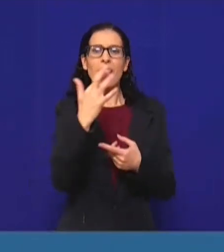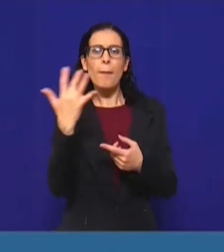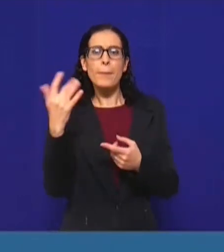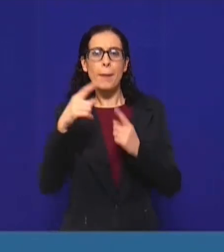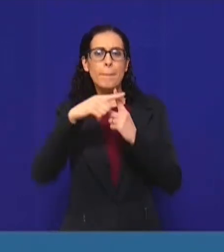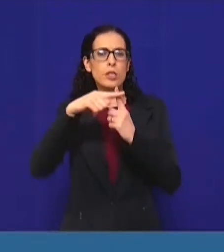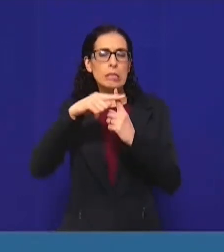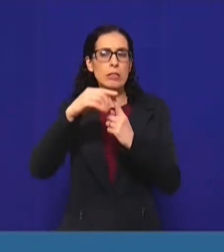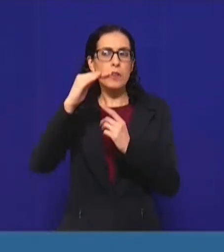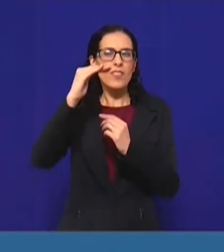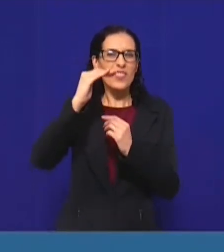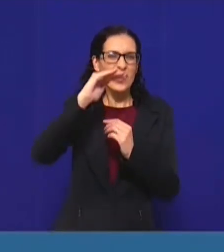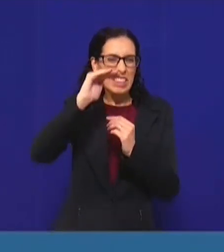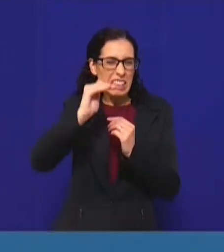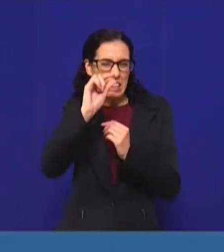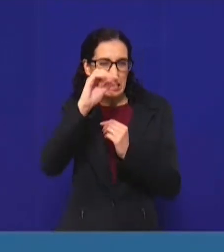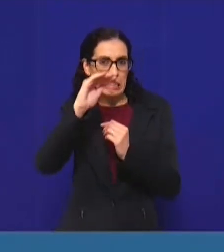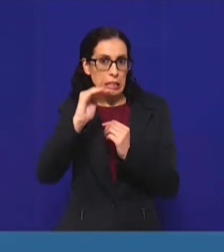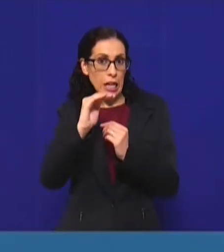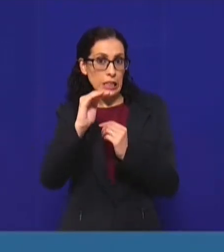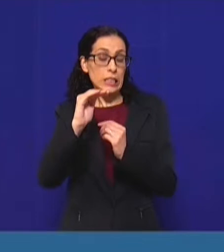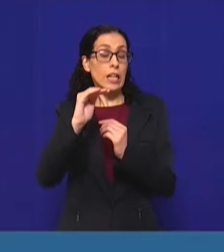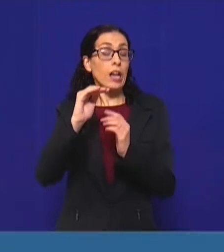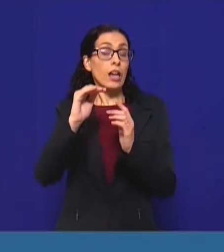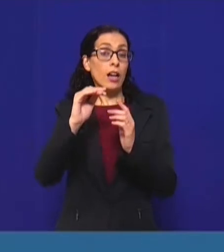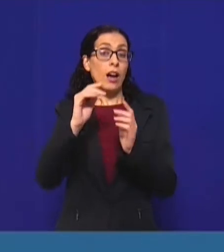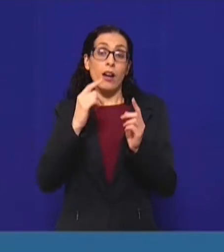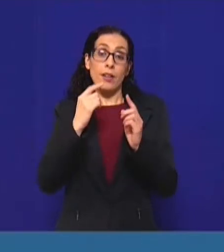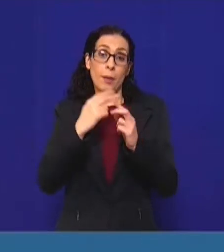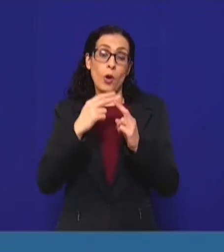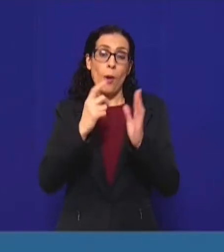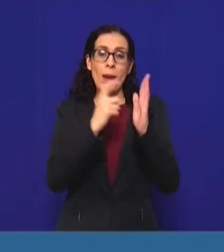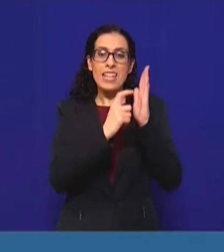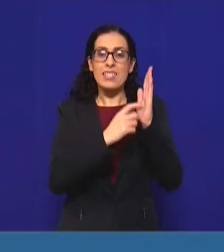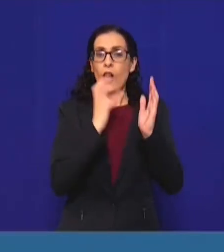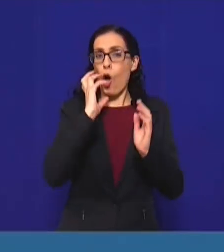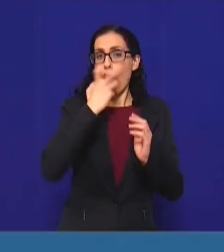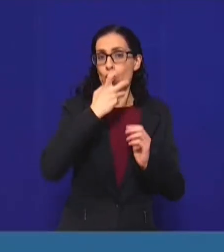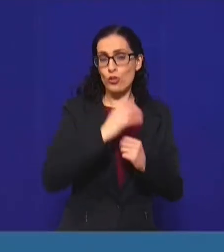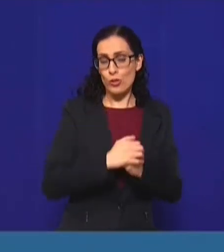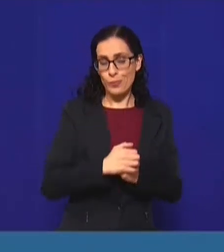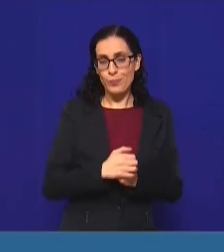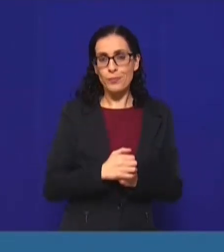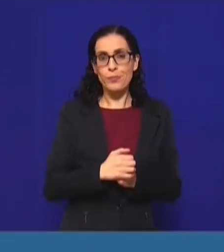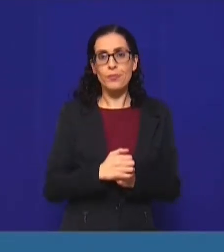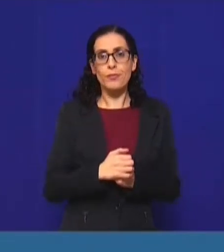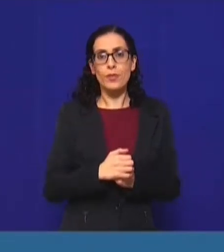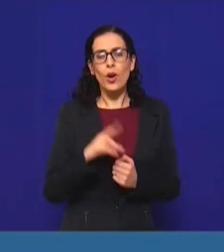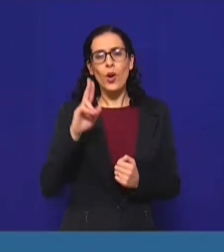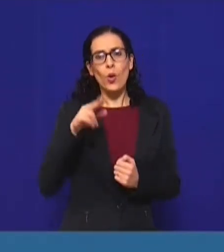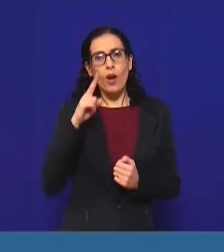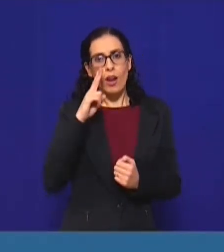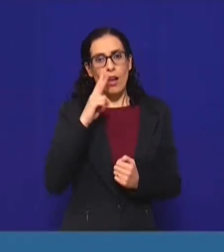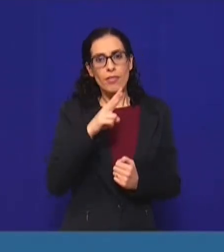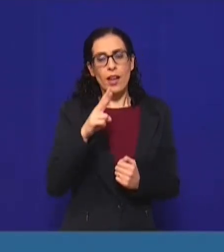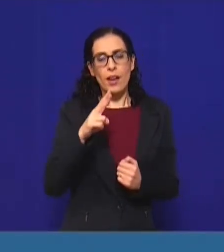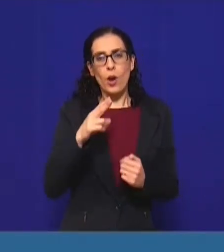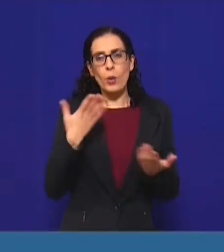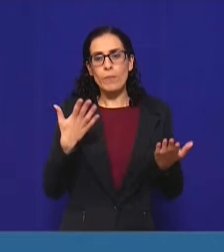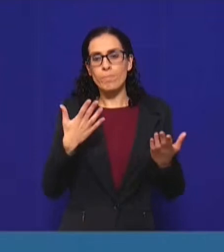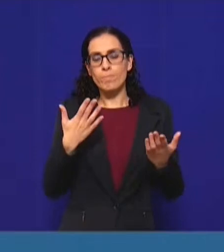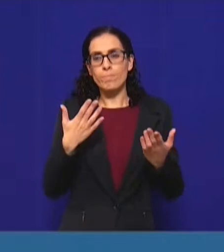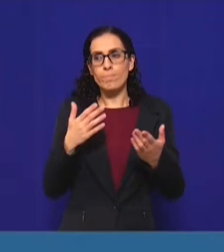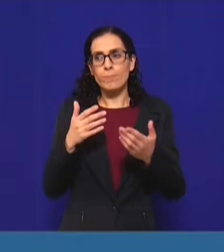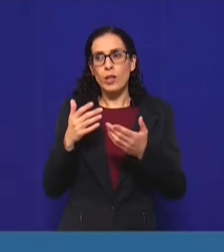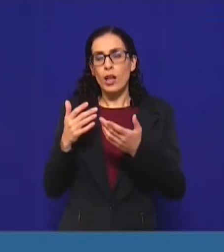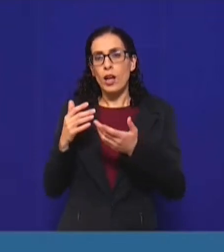dawk iridu jagħmlu test qabel ma huma jiġu għaw Malta. Nieħdu wkoll konsiderazzjoni wkoll it-trasmissjoni tal-varjant f'dawn